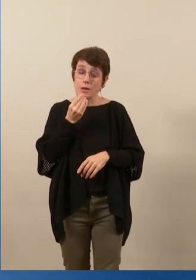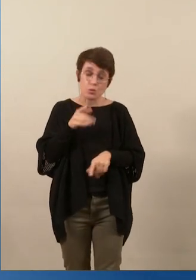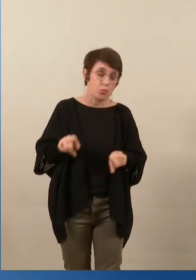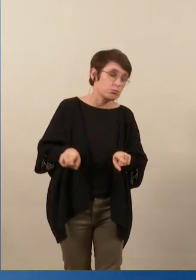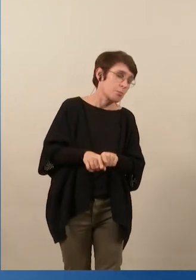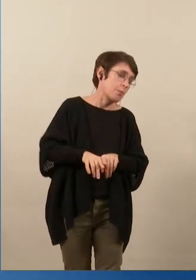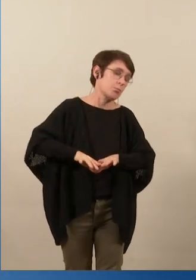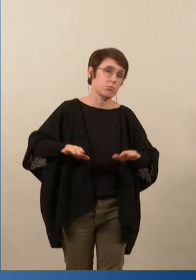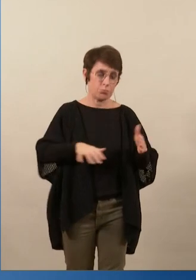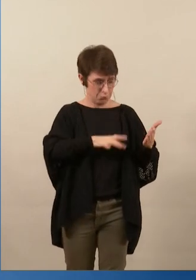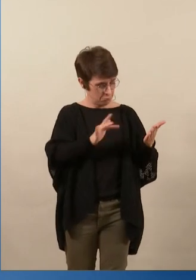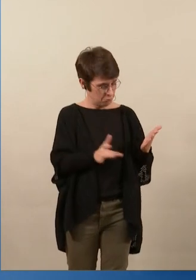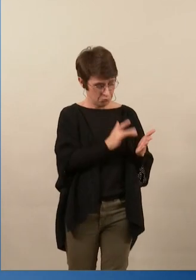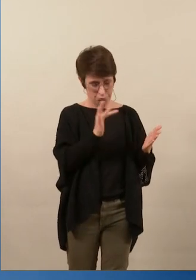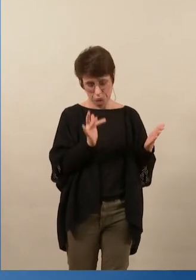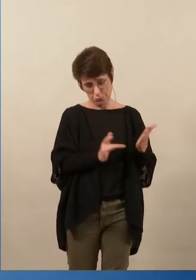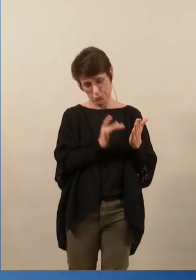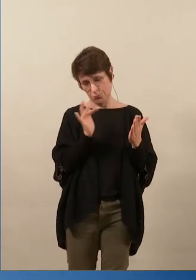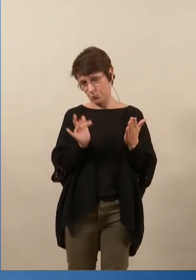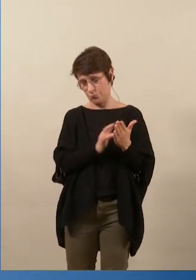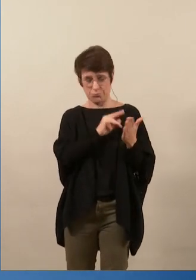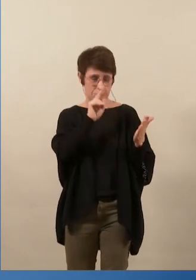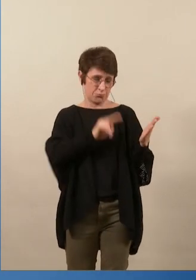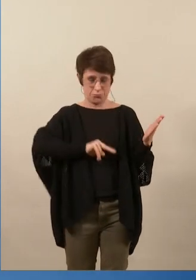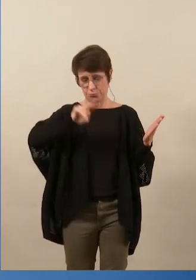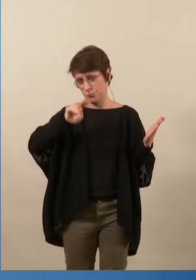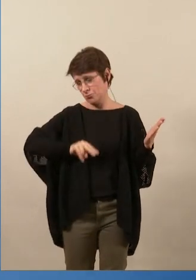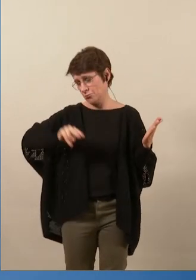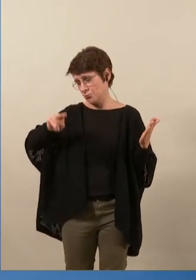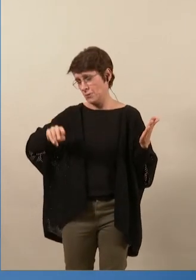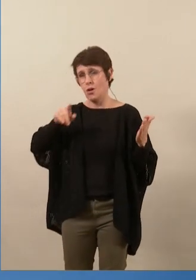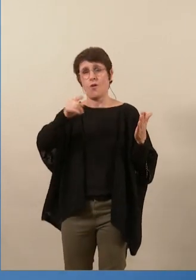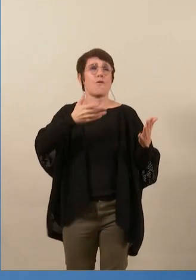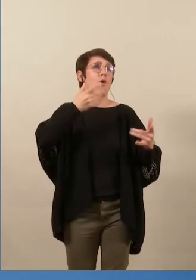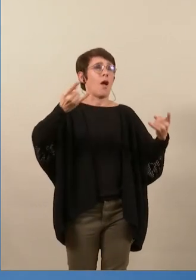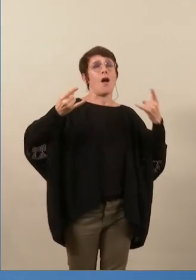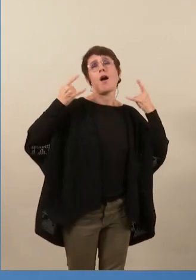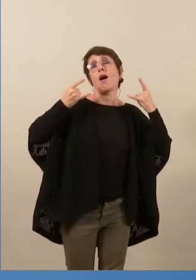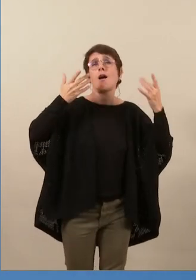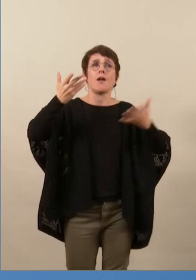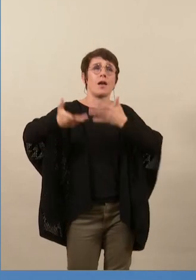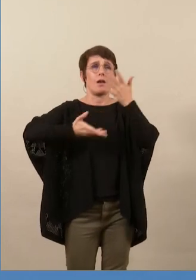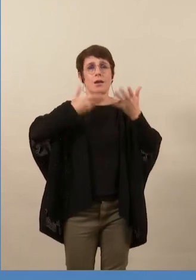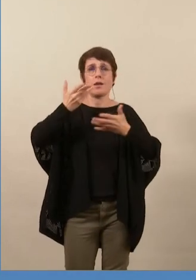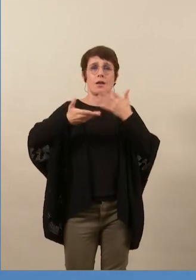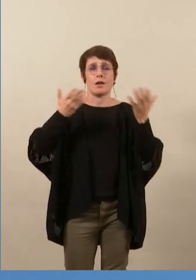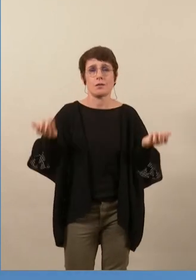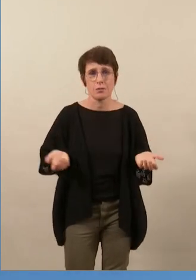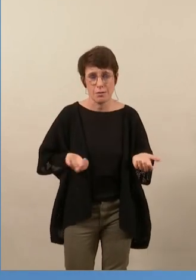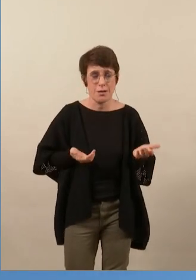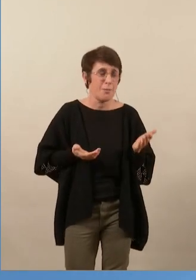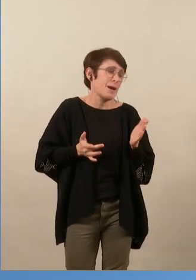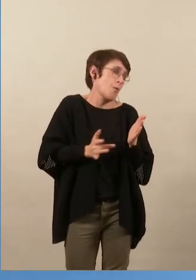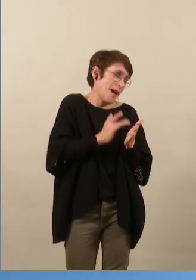des pages et des pages pour ventrer pardon votre action alors attendez si vous me permettez des pages et des